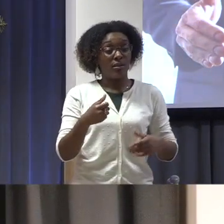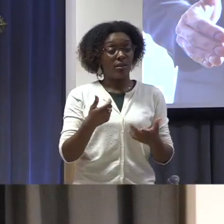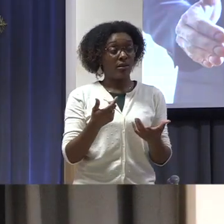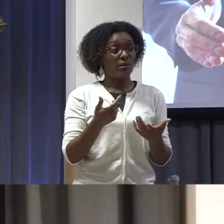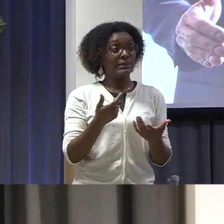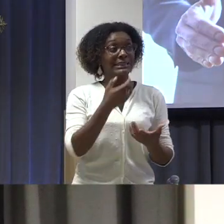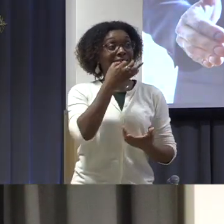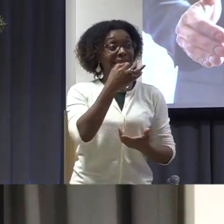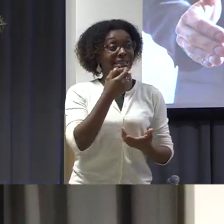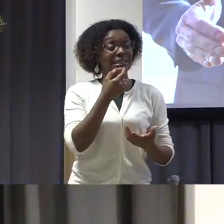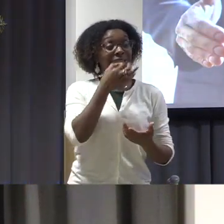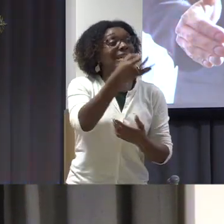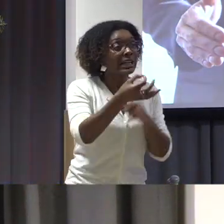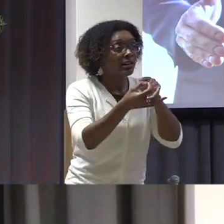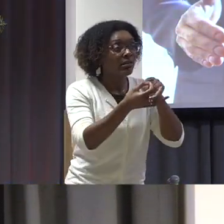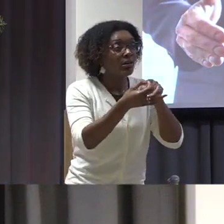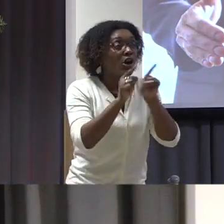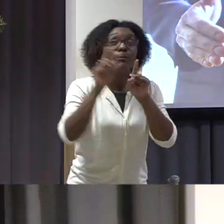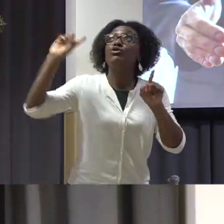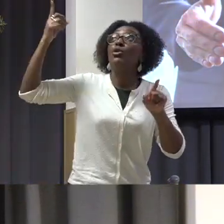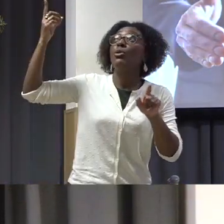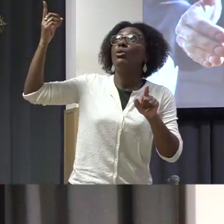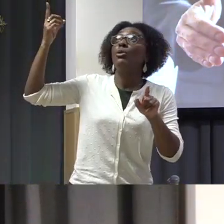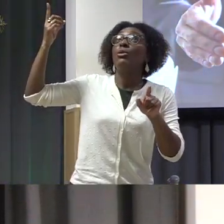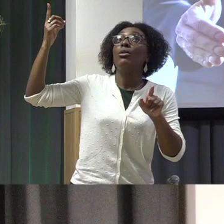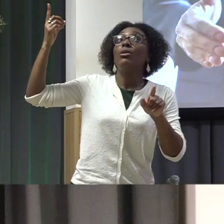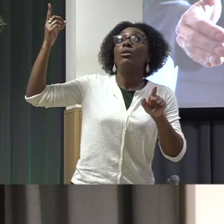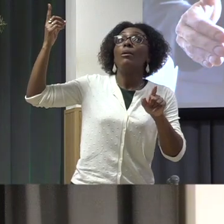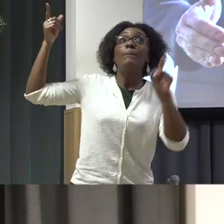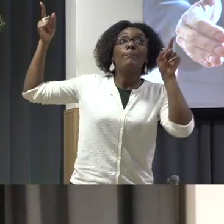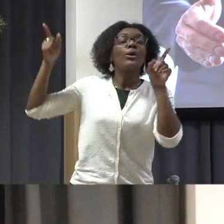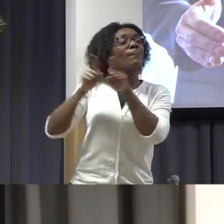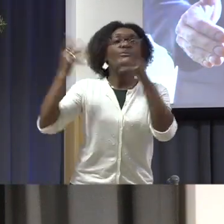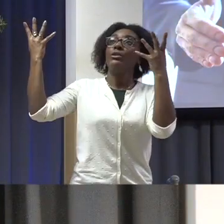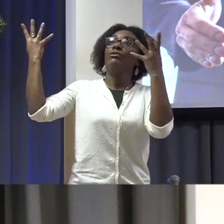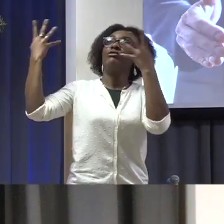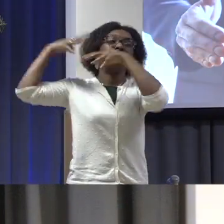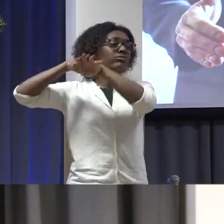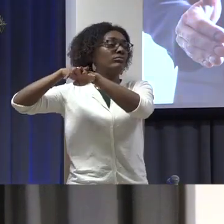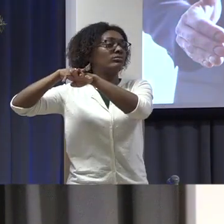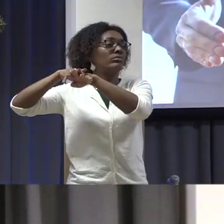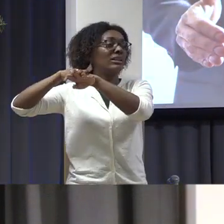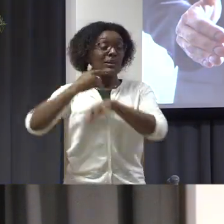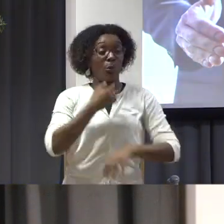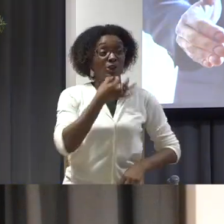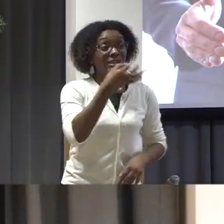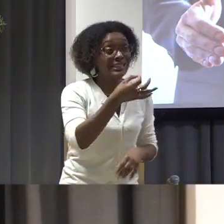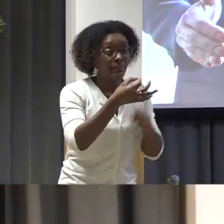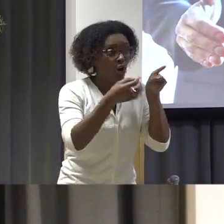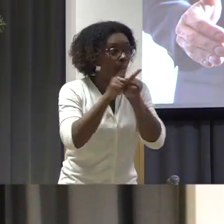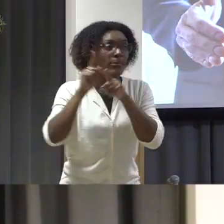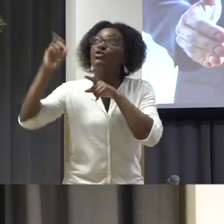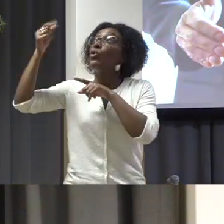parler parce que ils se créent en ce moment là une vision on est ambassadeur comme un ambassadeur qui est